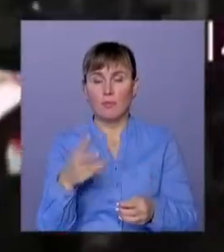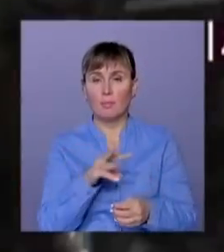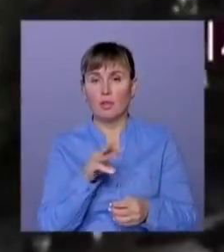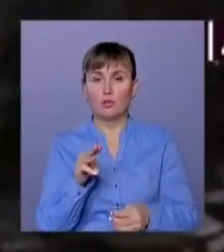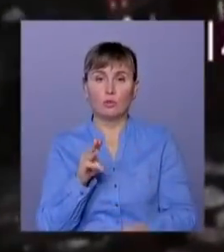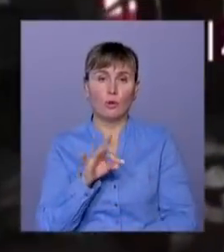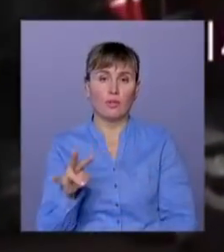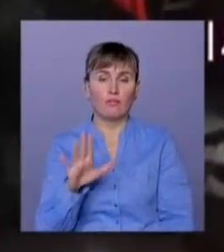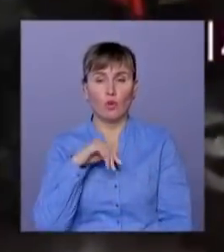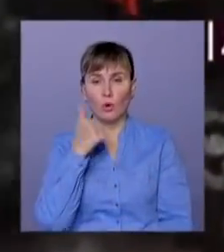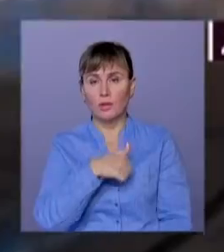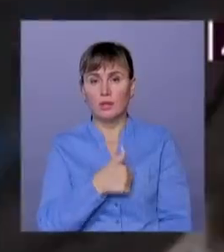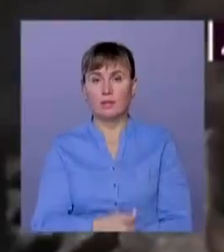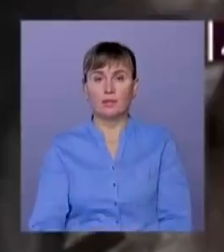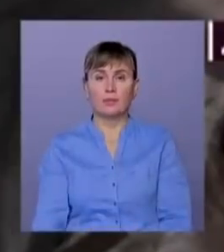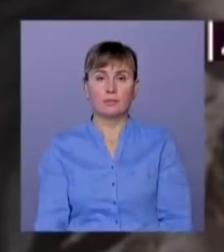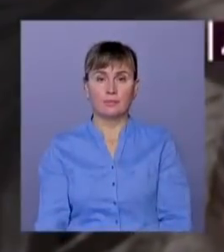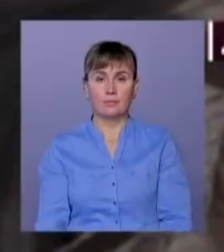год.